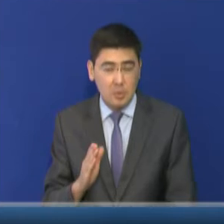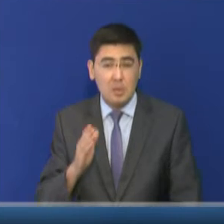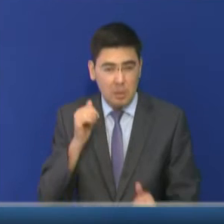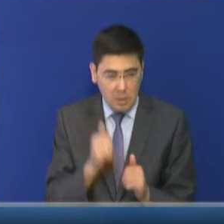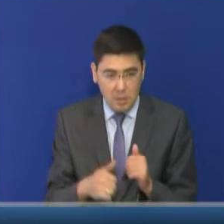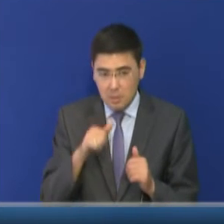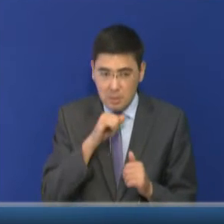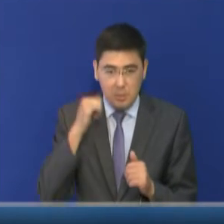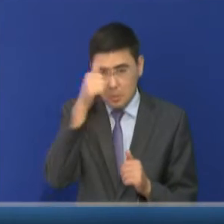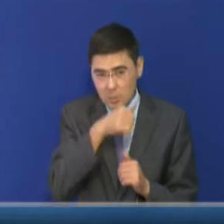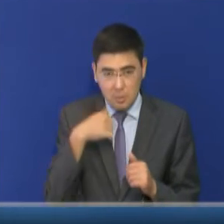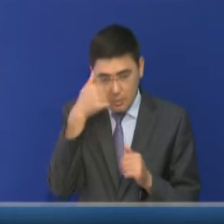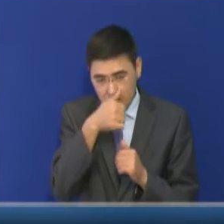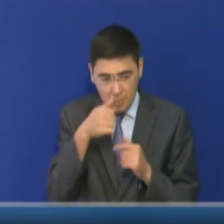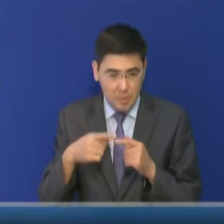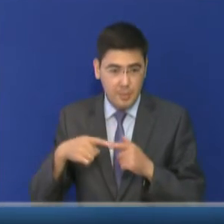год праздник